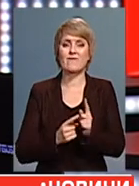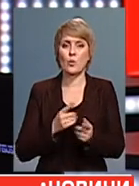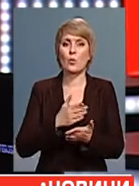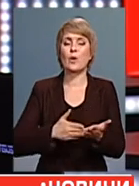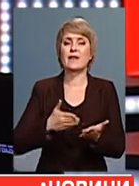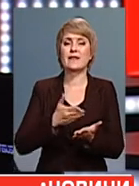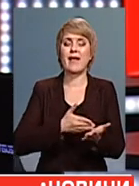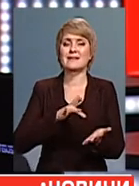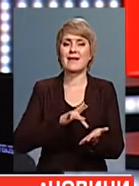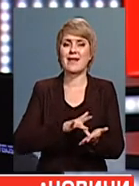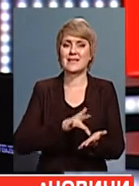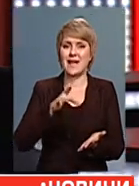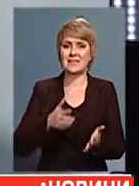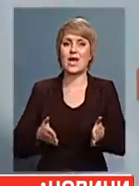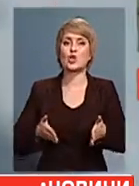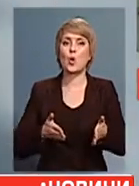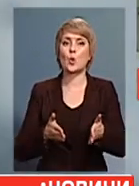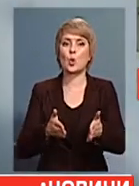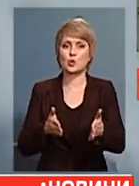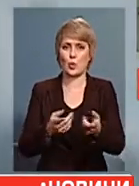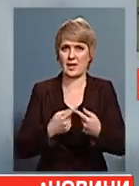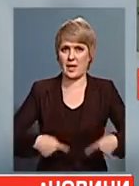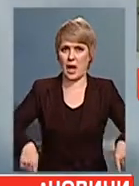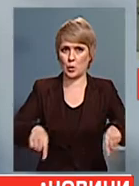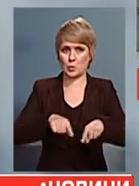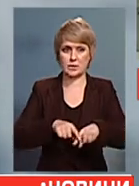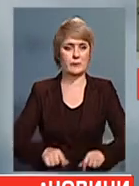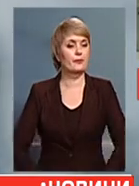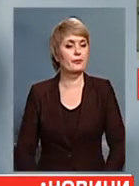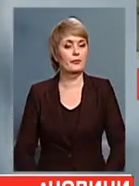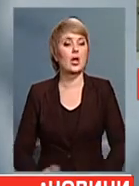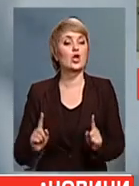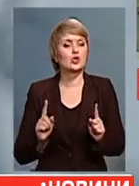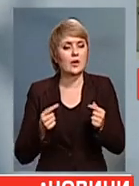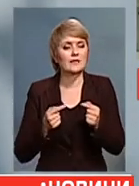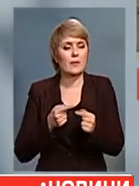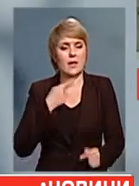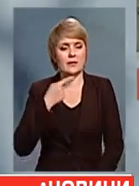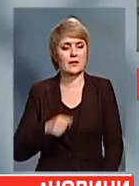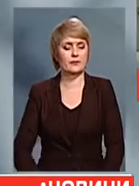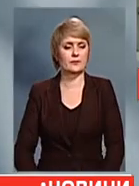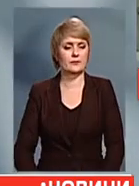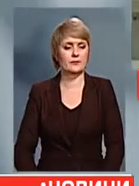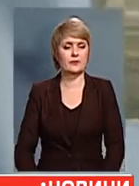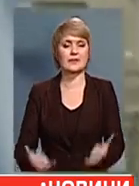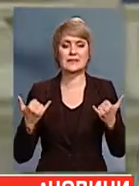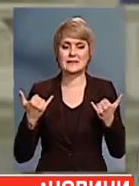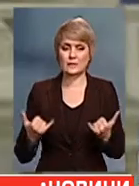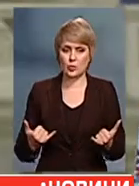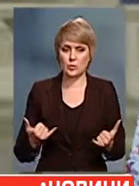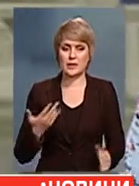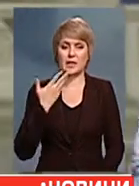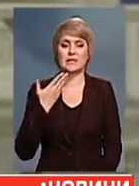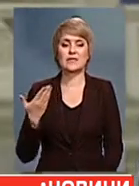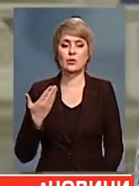дорожньої галузі. Подробиці знає Марина Ансіфорова, вона на зв'язку зі студією. Що саме казали, Марино? Сашо, сьогодні